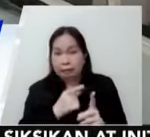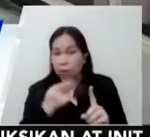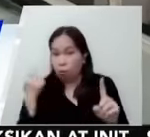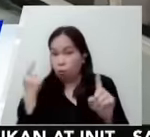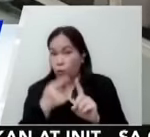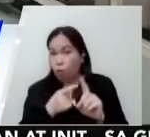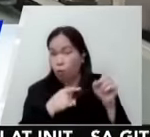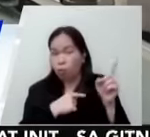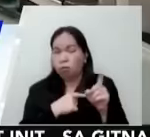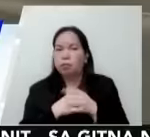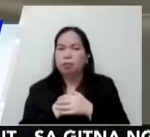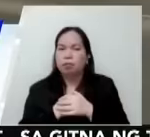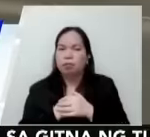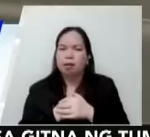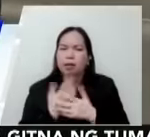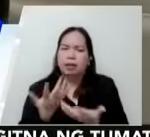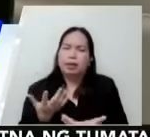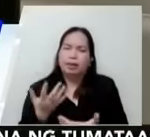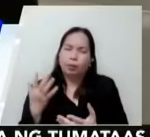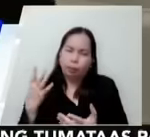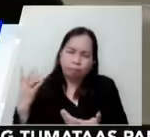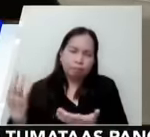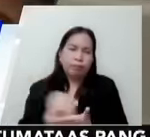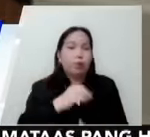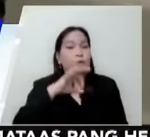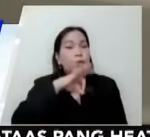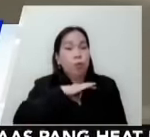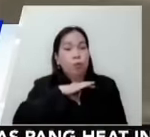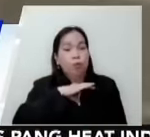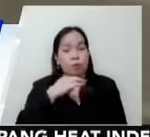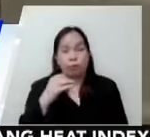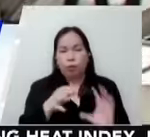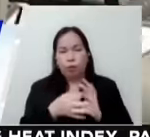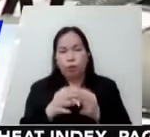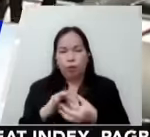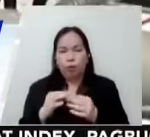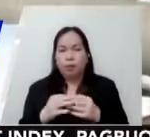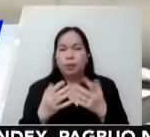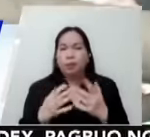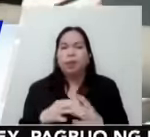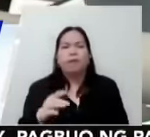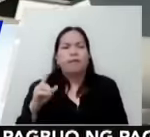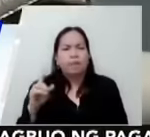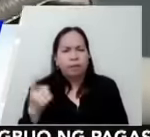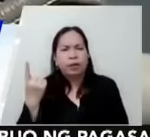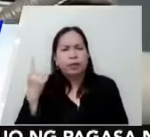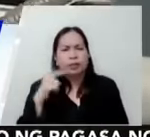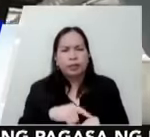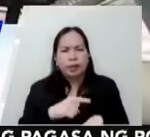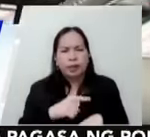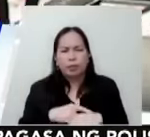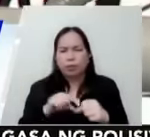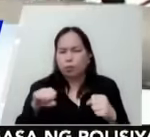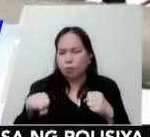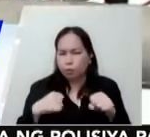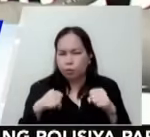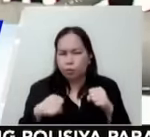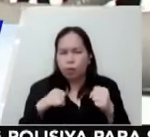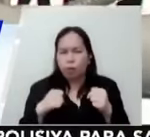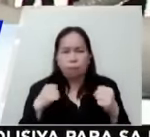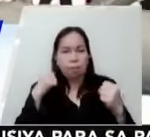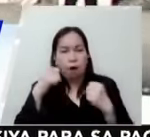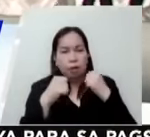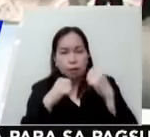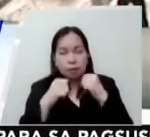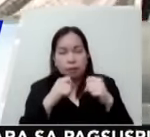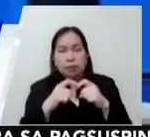ginto sa Olympics kung sakali magiging kauna-unahan ito para sa sport na boxing at ikalawang gold medal